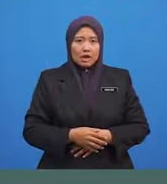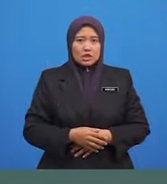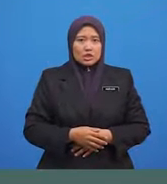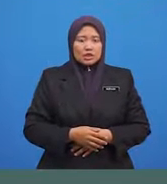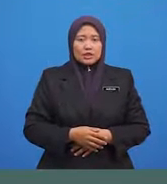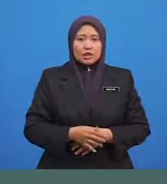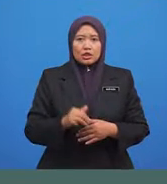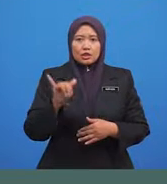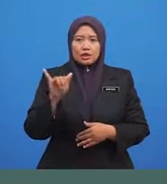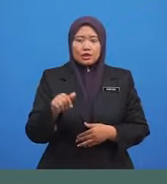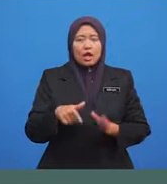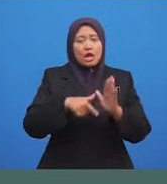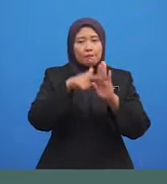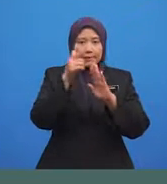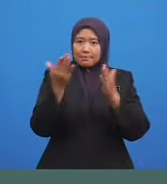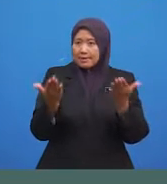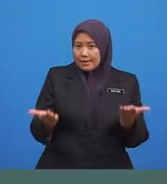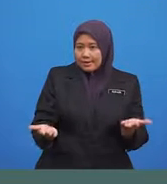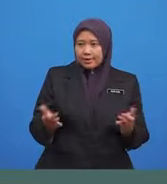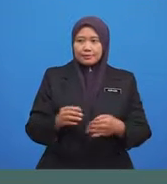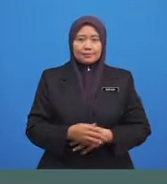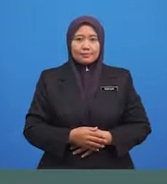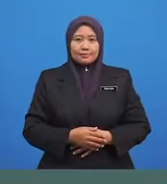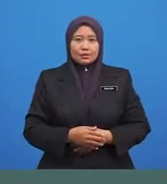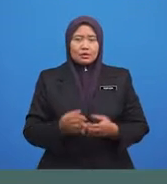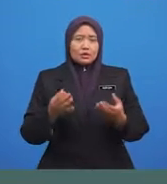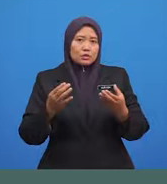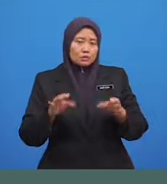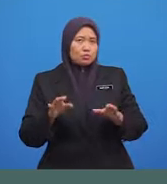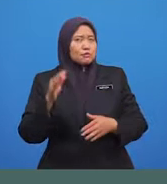manakah yang lebih berat? Cuba murid-murid teka.